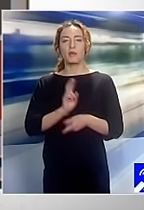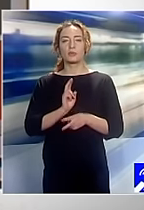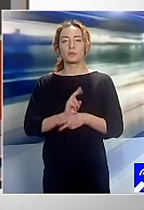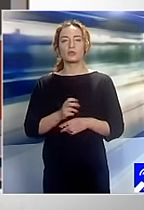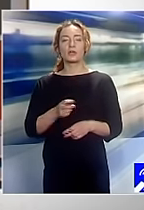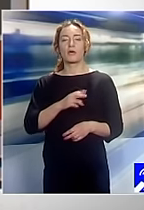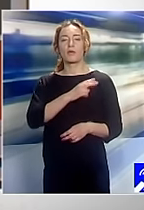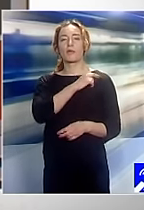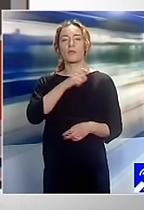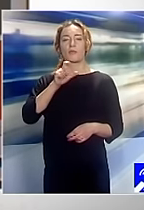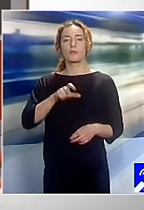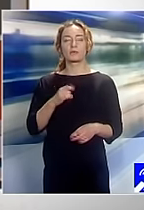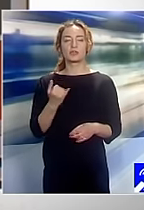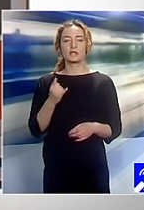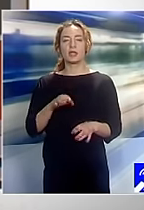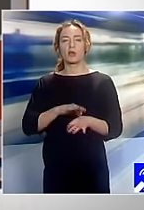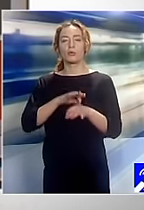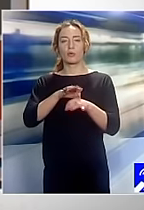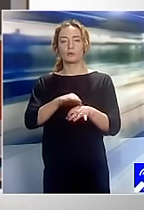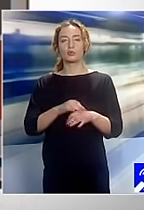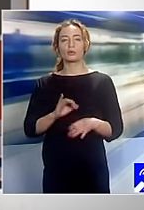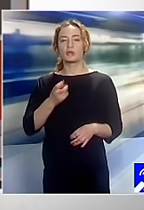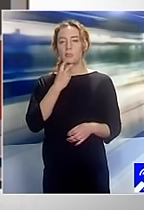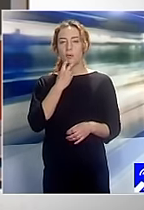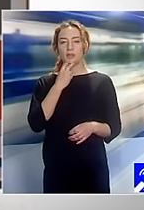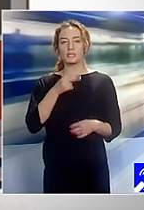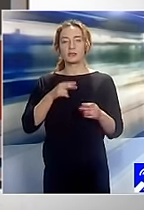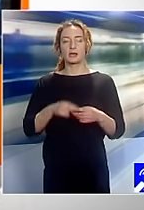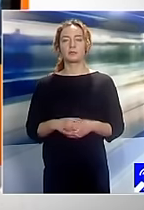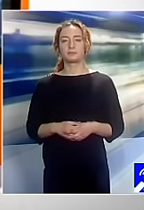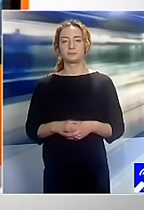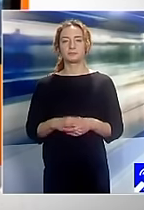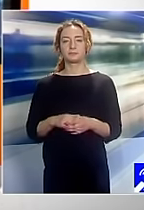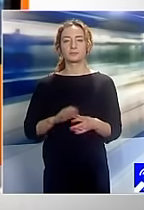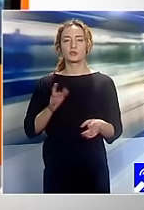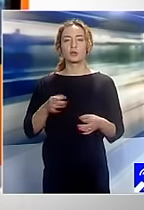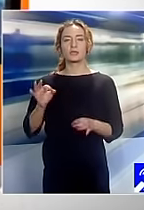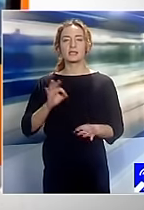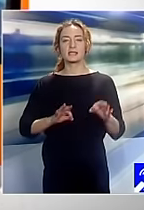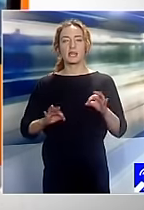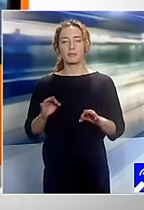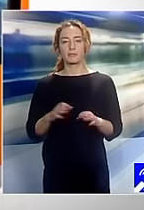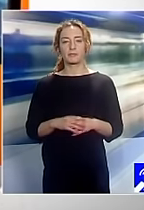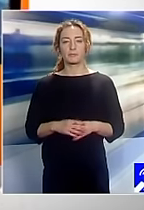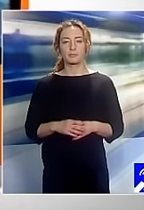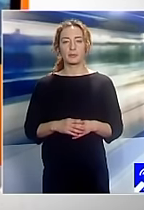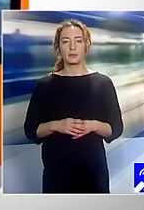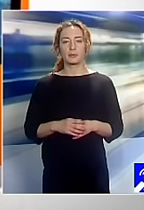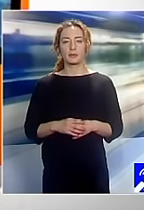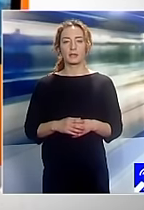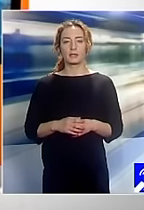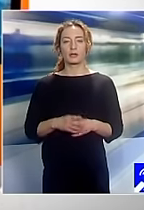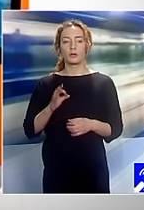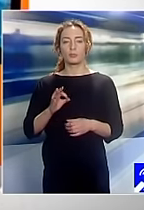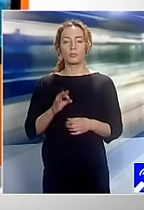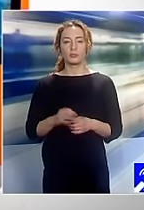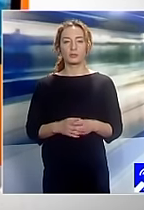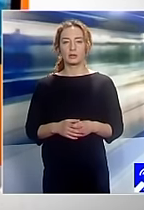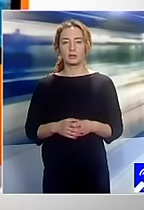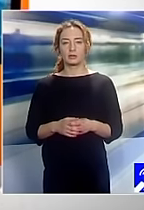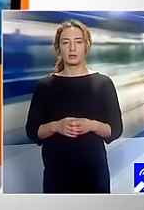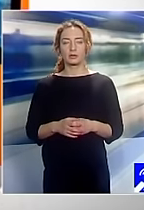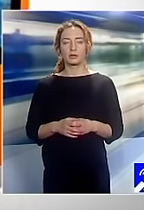de conducere, atât în poliție cât în toate instituțiile. În tot sistemul. În tot sistemul. Asta este singura soluție. Bun, îți propun să